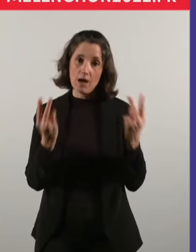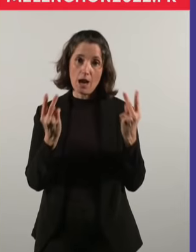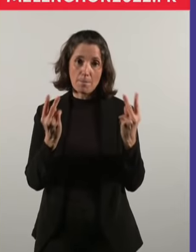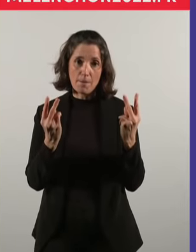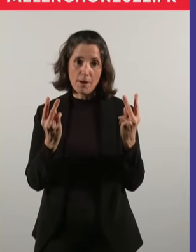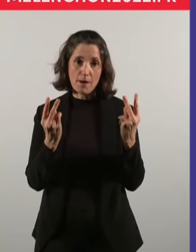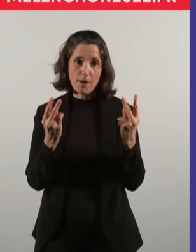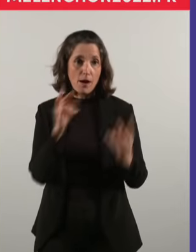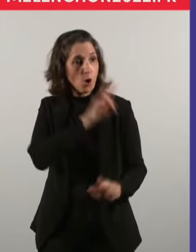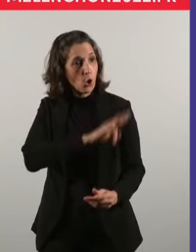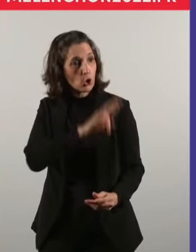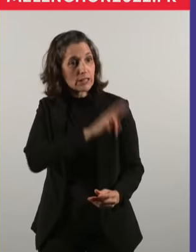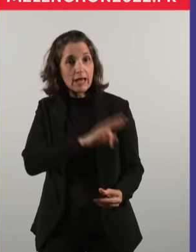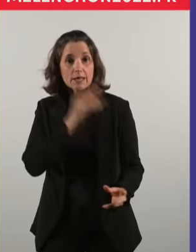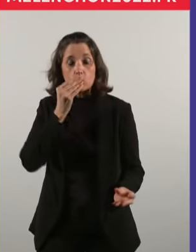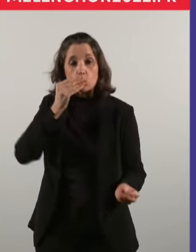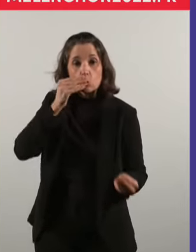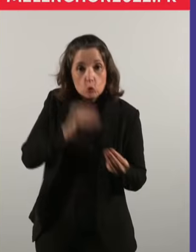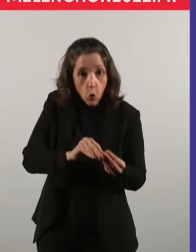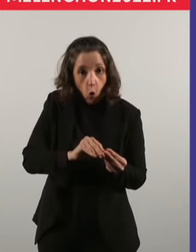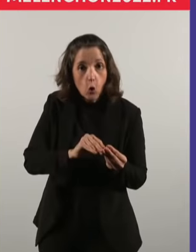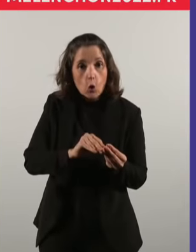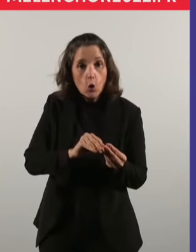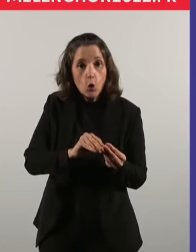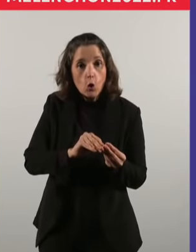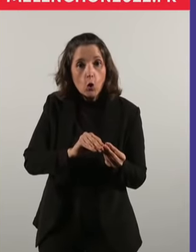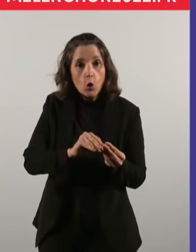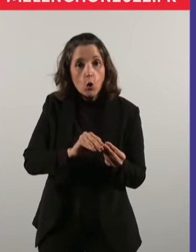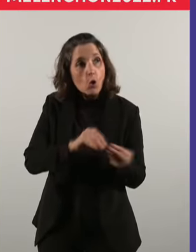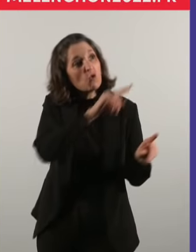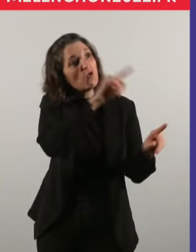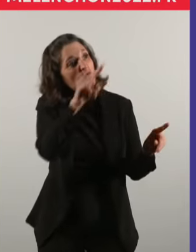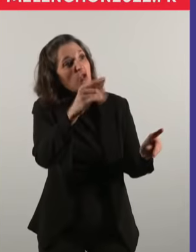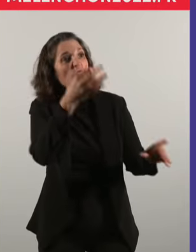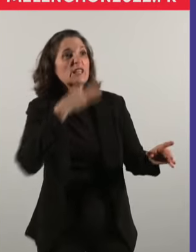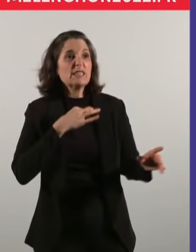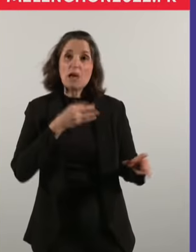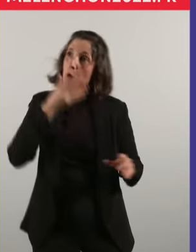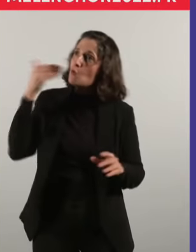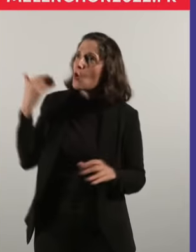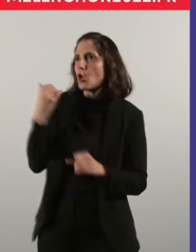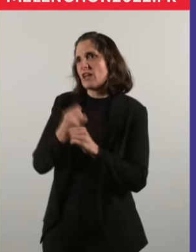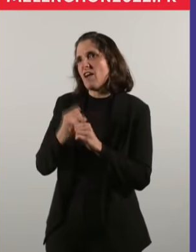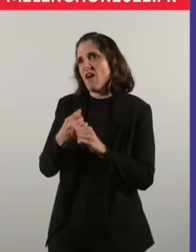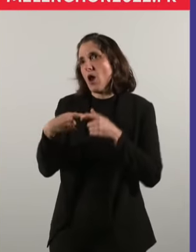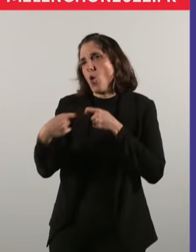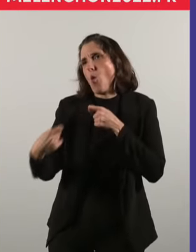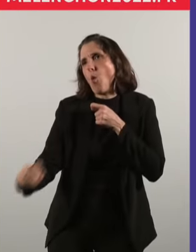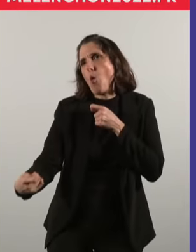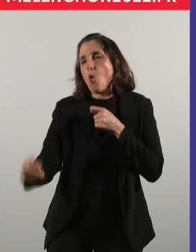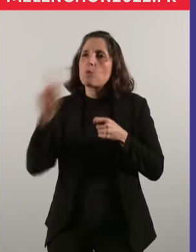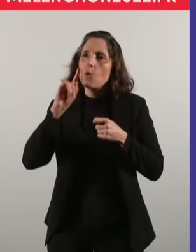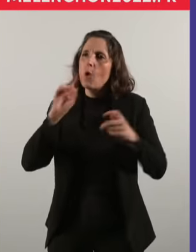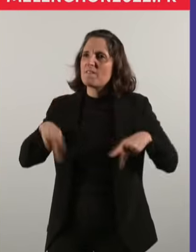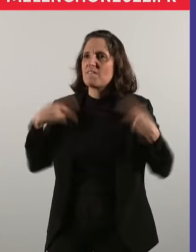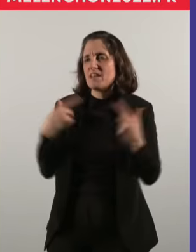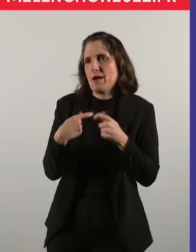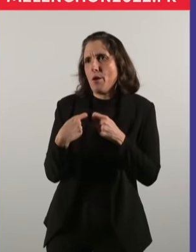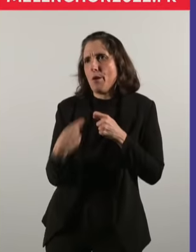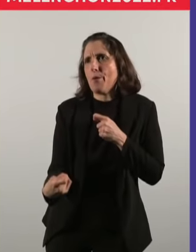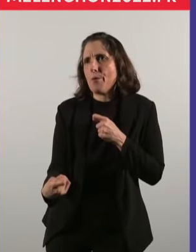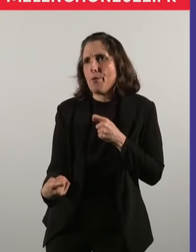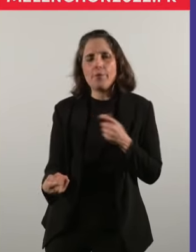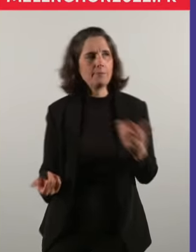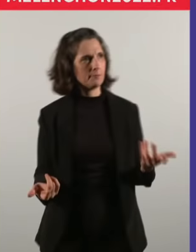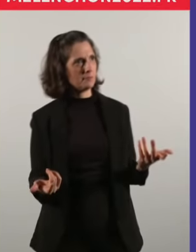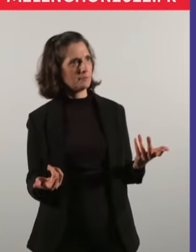tôt, messieurs les ballots, les benets, qui nous dites qu'il faut travailler longtemps parce qu'on vit plus longtemps, mais est-ce que vous êtes capable de comprendre qu'on